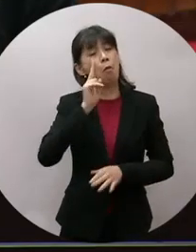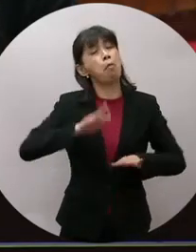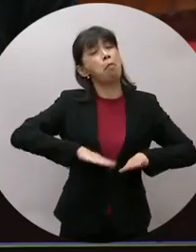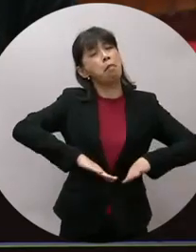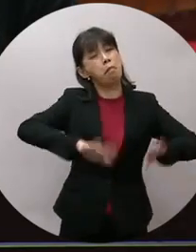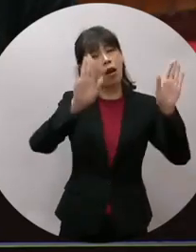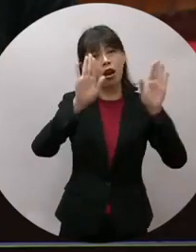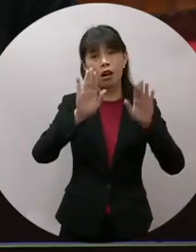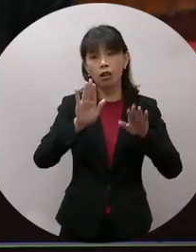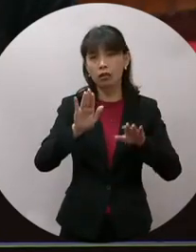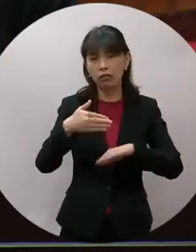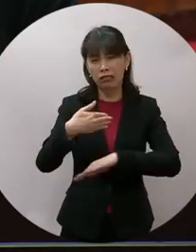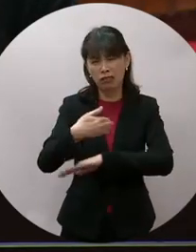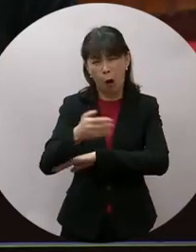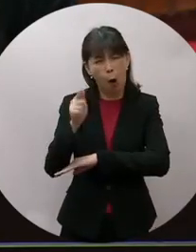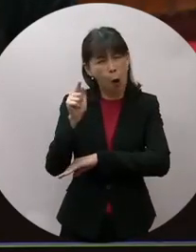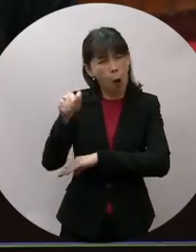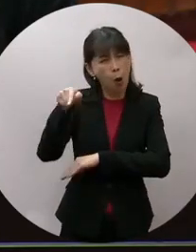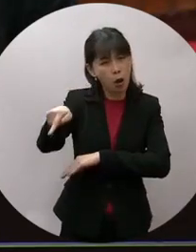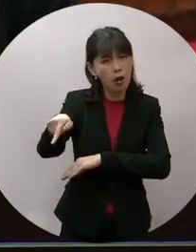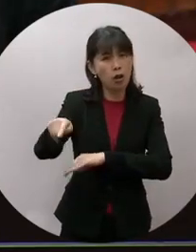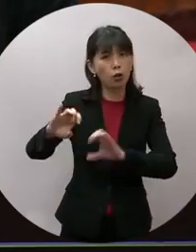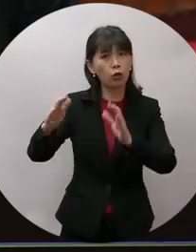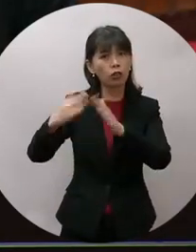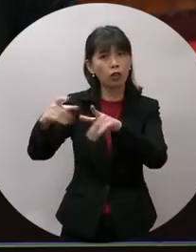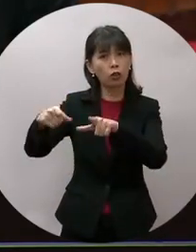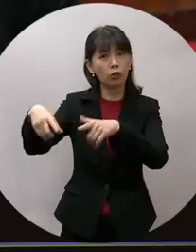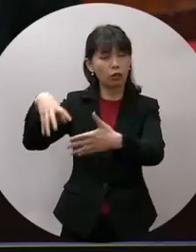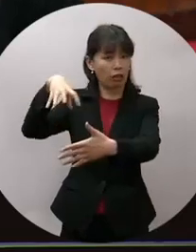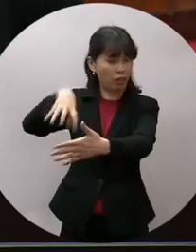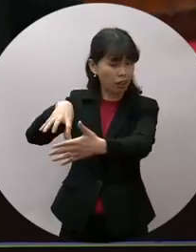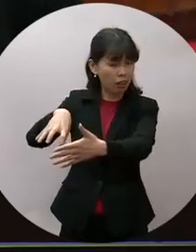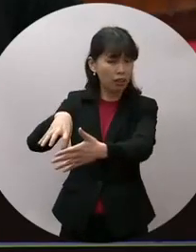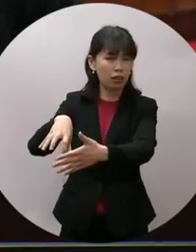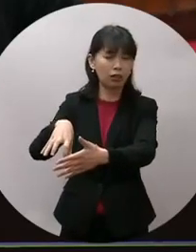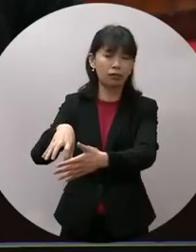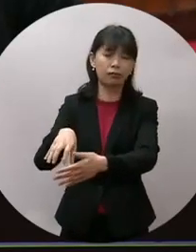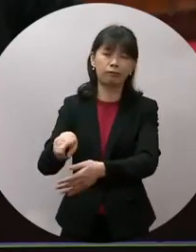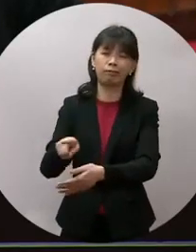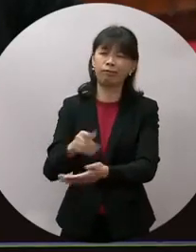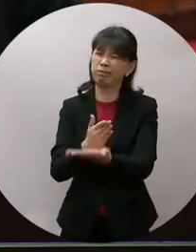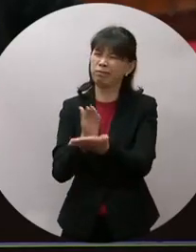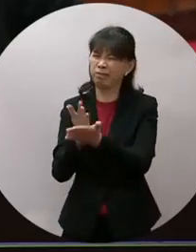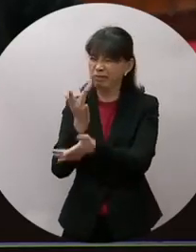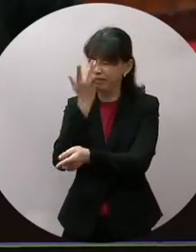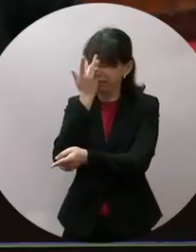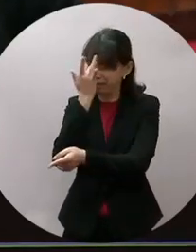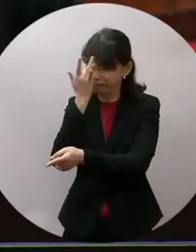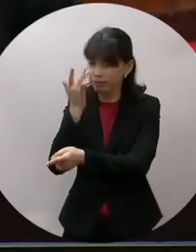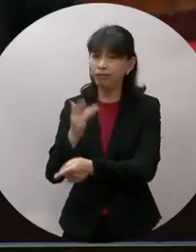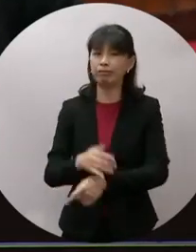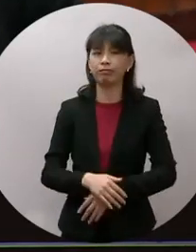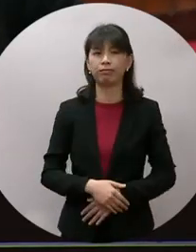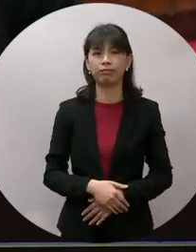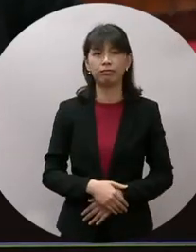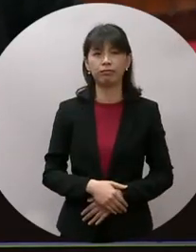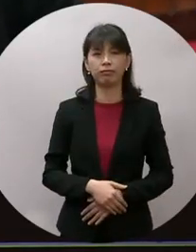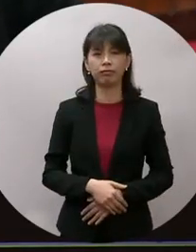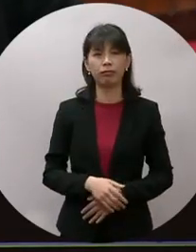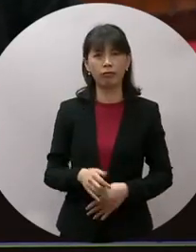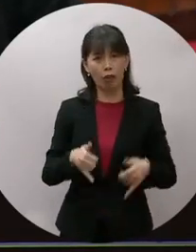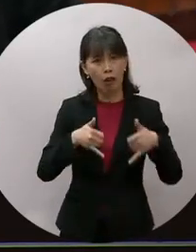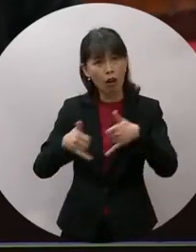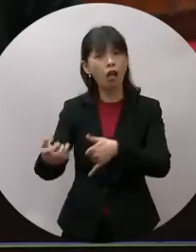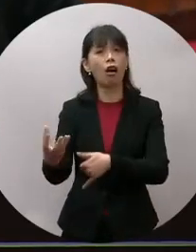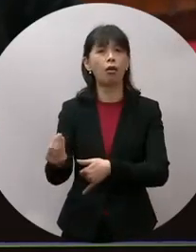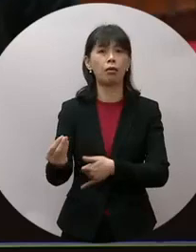的地方，只因为它位在国家公园。所以当我们在协调这件事情的时候，我们知道它要有路